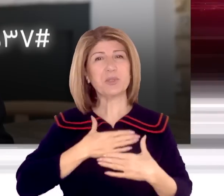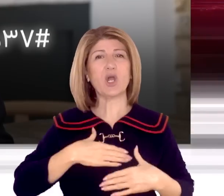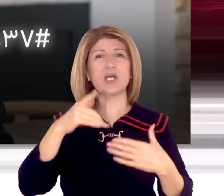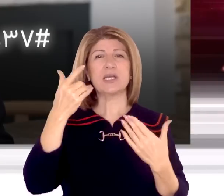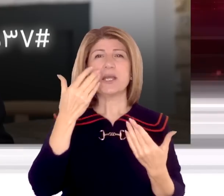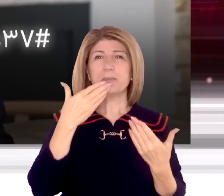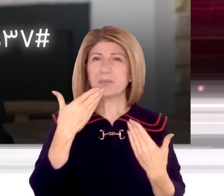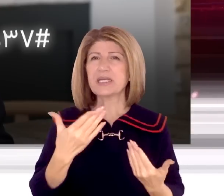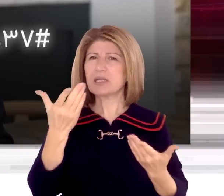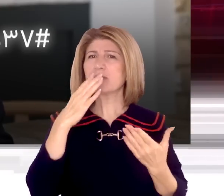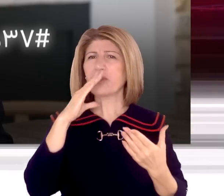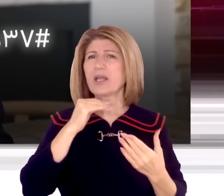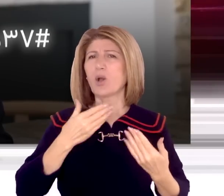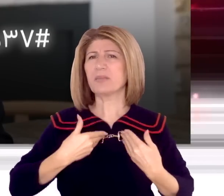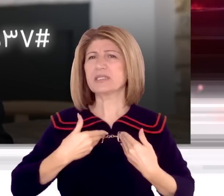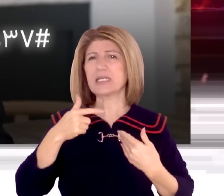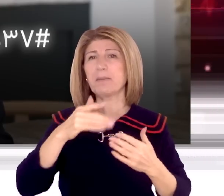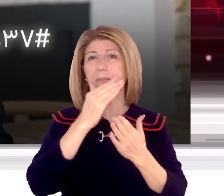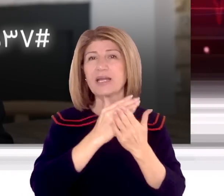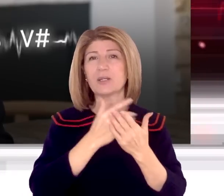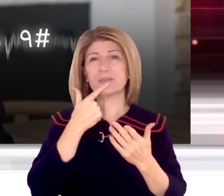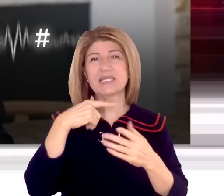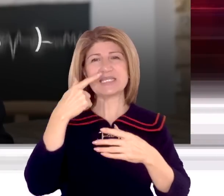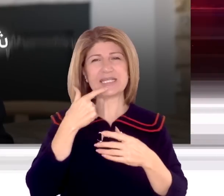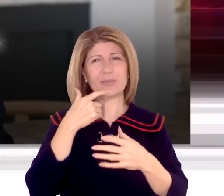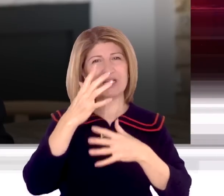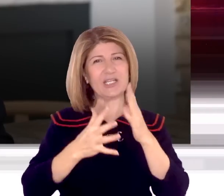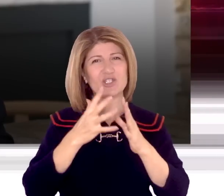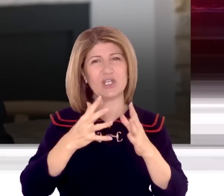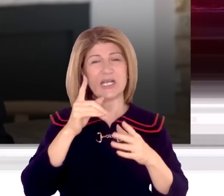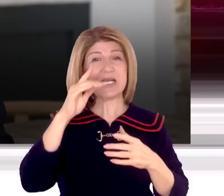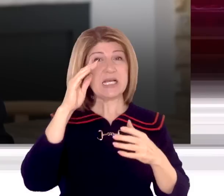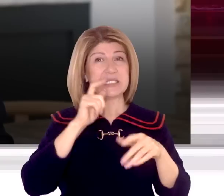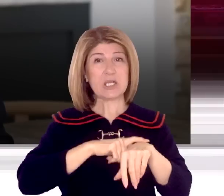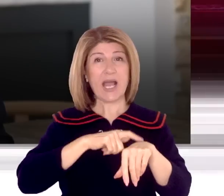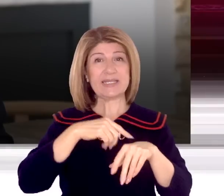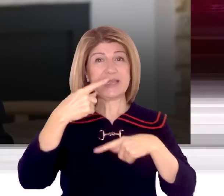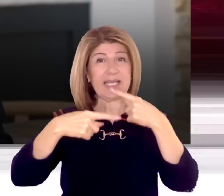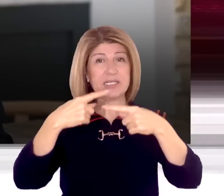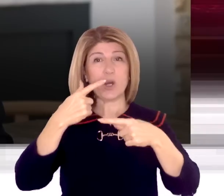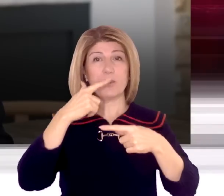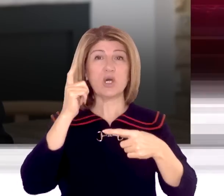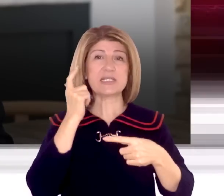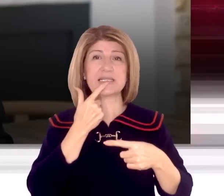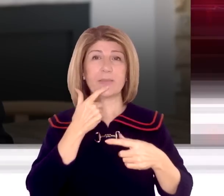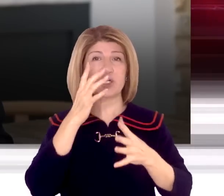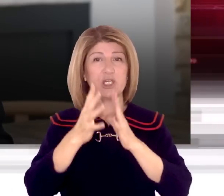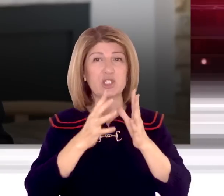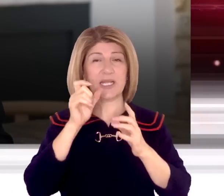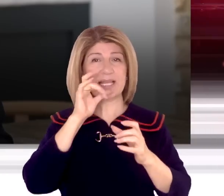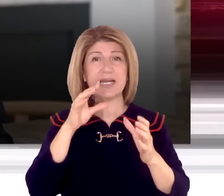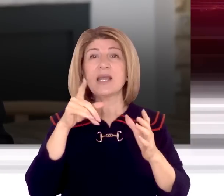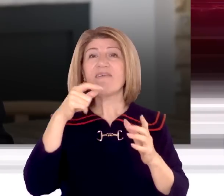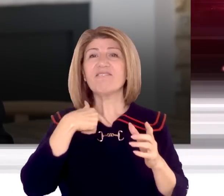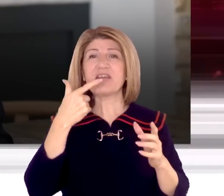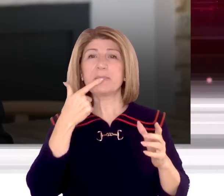که ما پوششش بدیم، در اینستاگرام به من پیام بدید. این برنامه به زبان اشاره هم ترجمه میشه. ساعت‌های تکرار برنامه با ترجمه برای